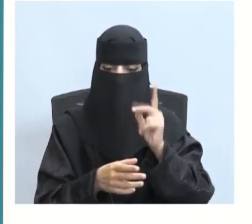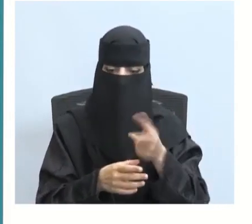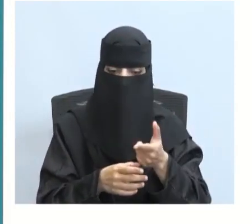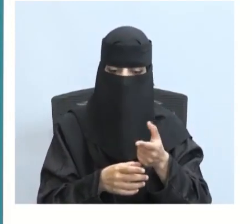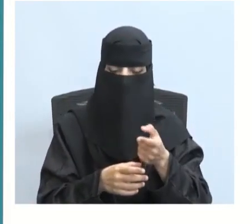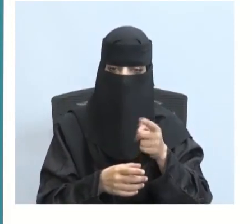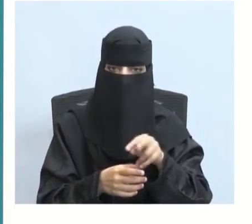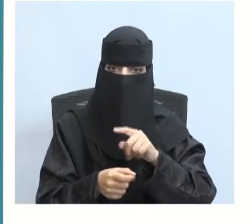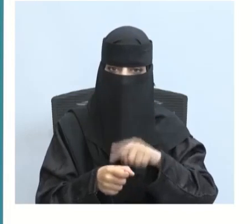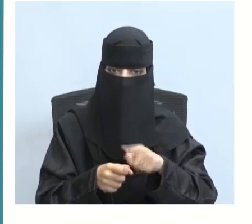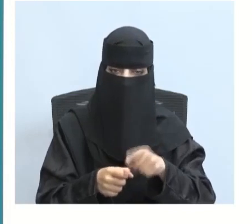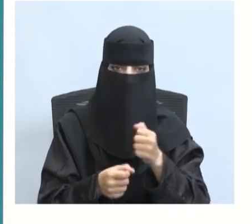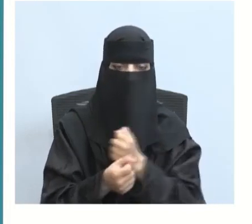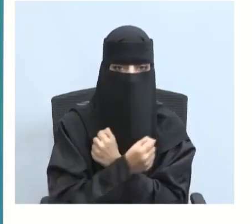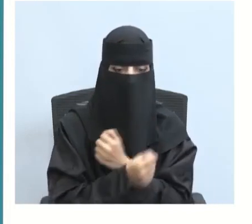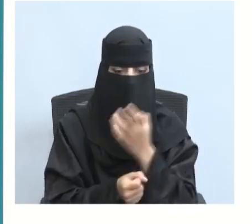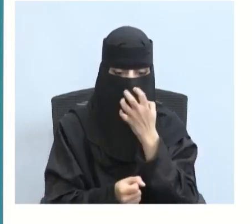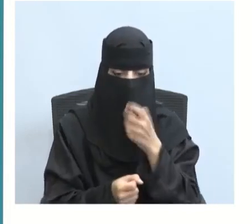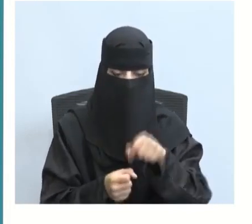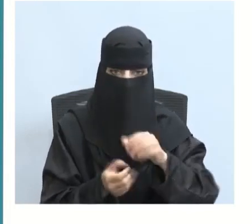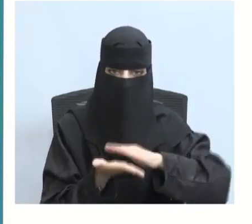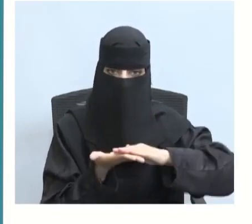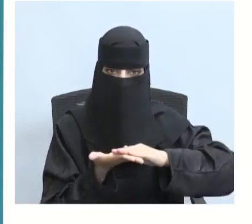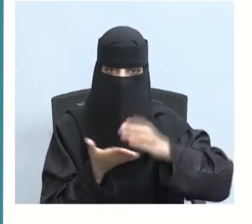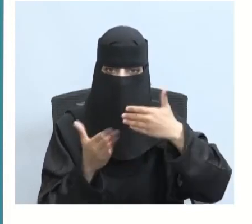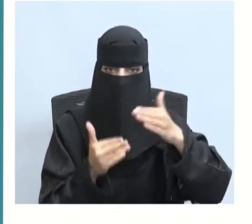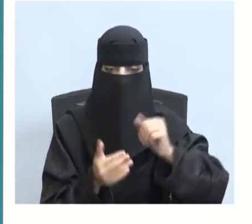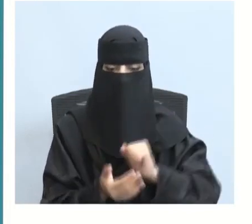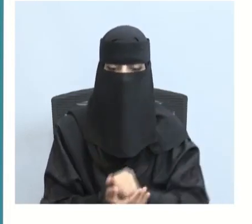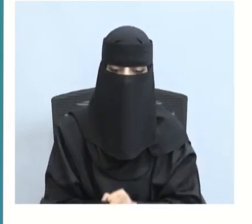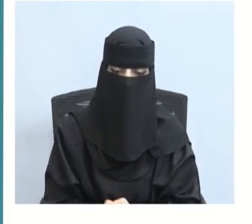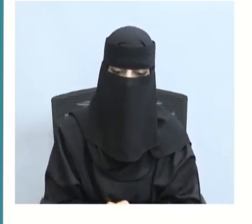بعد ذلك تكون طاقه حراريه على سطح